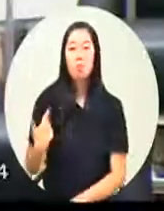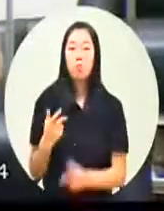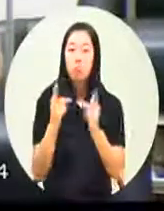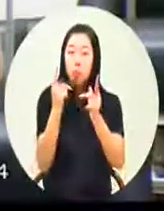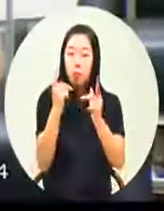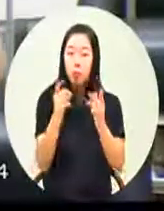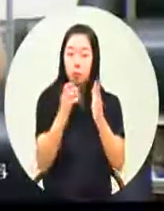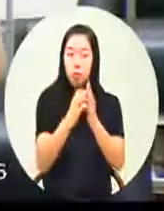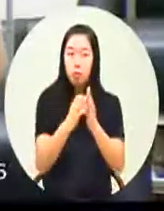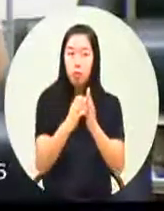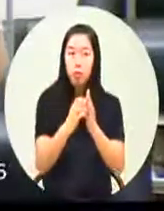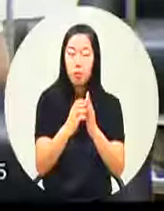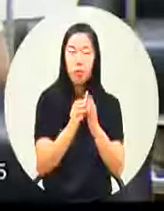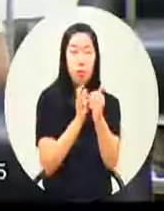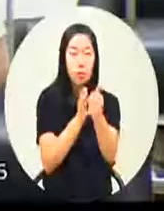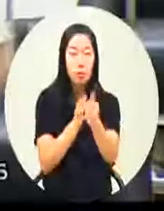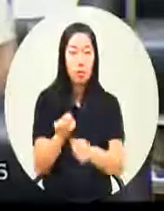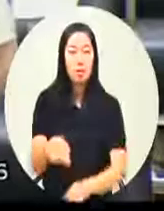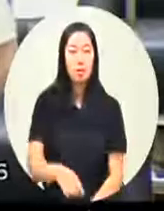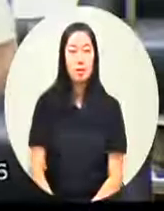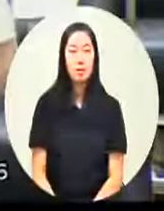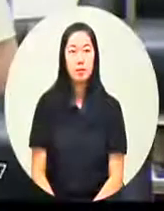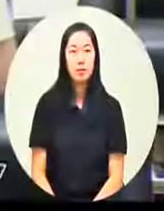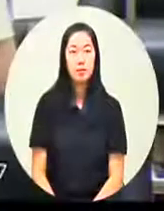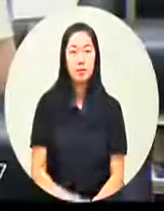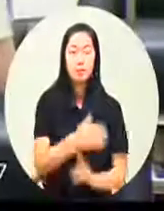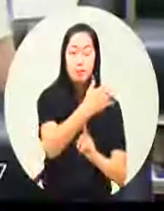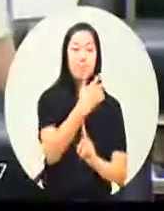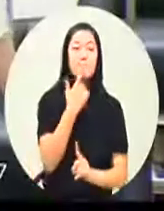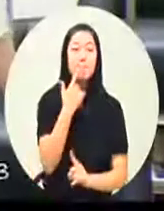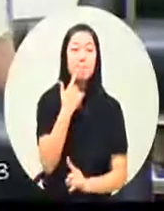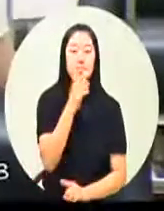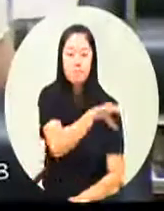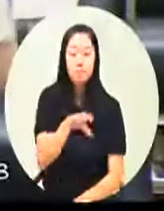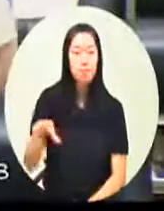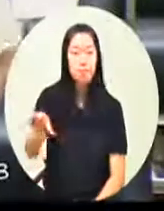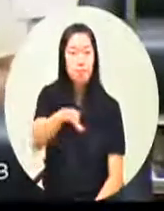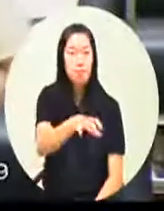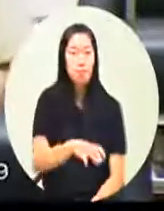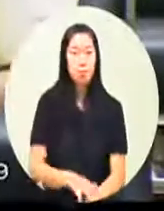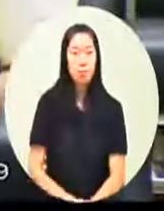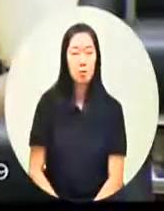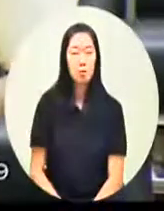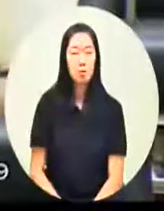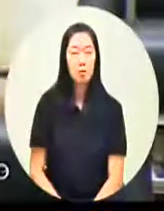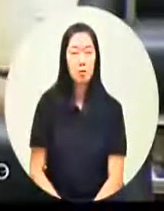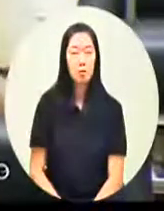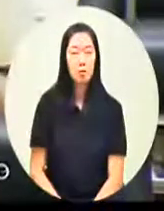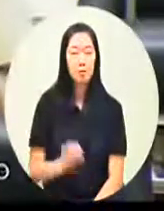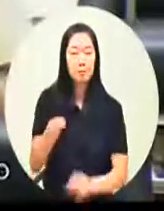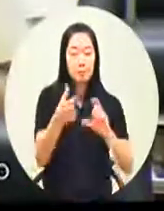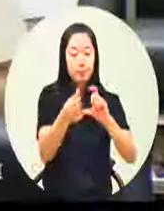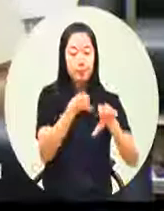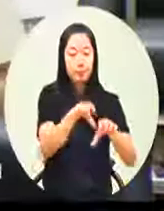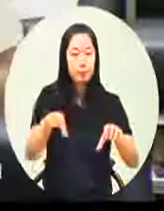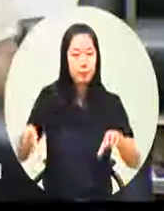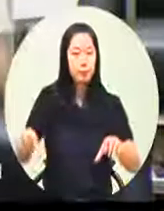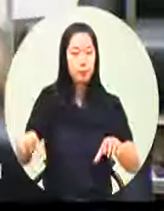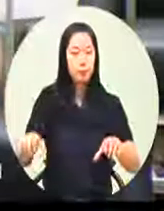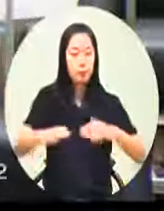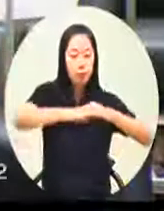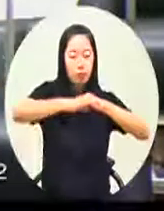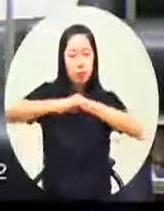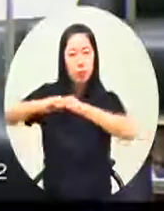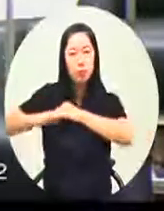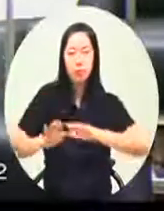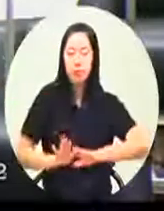长，奇美地区站在整个区域平衡发展的立